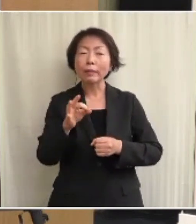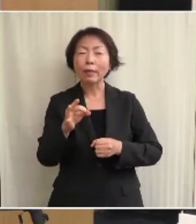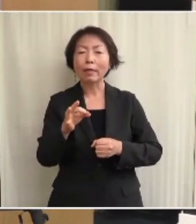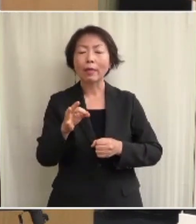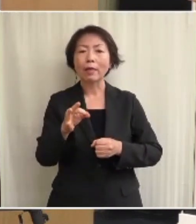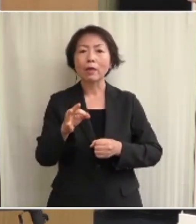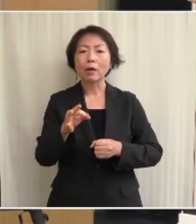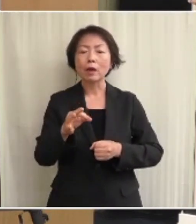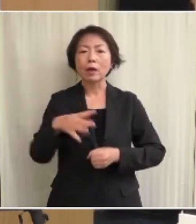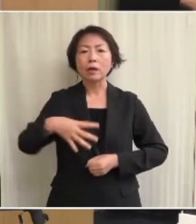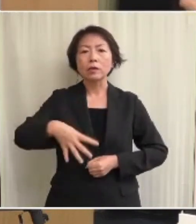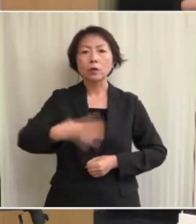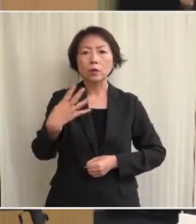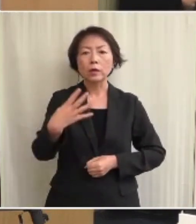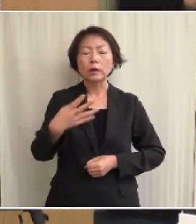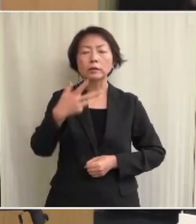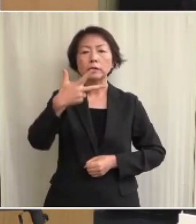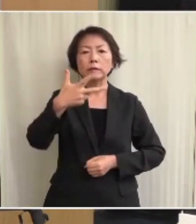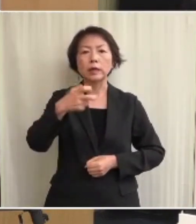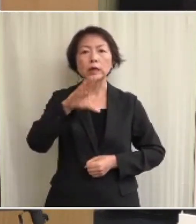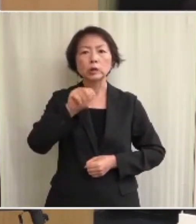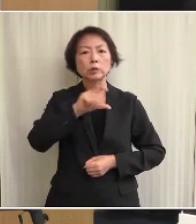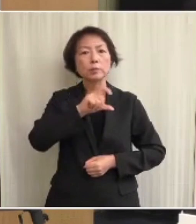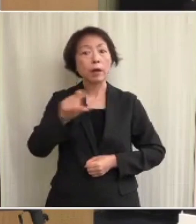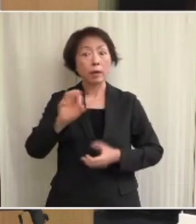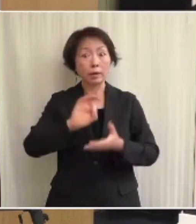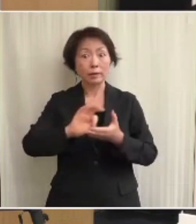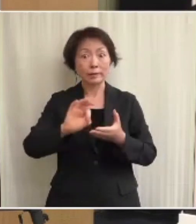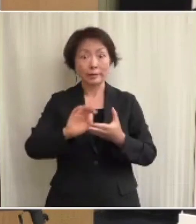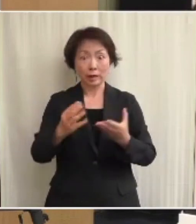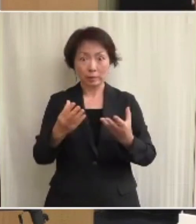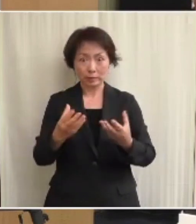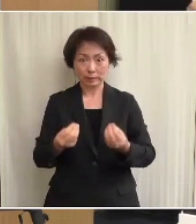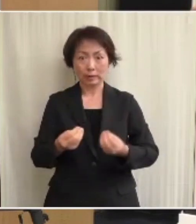ね、約470万円でございます。